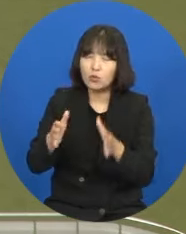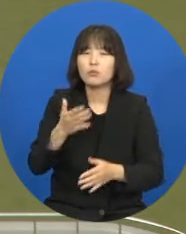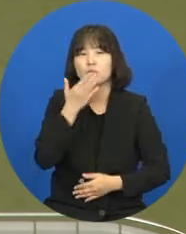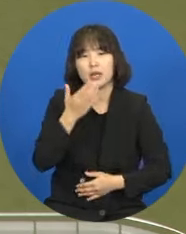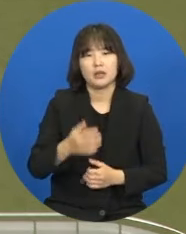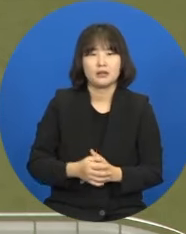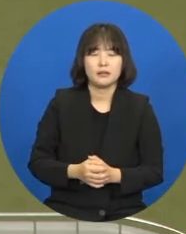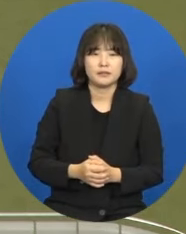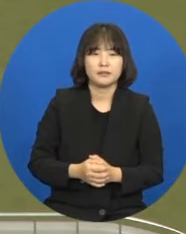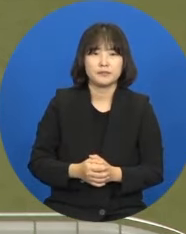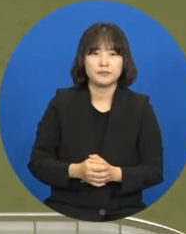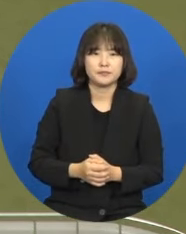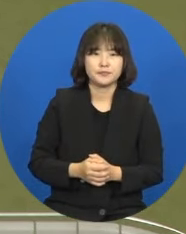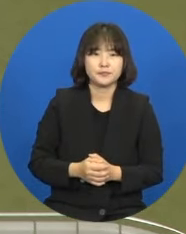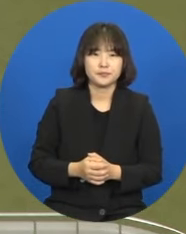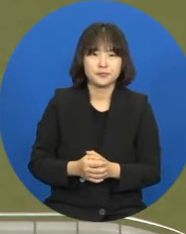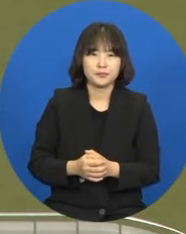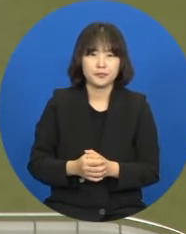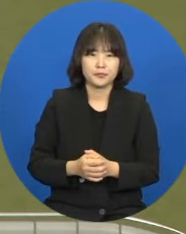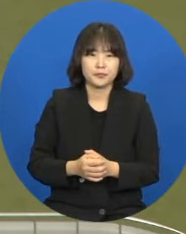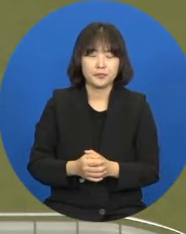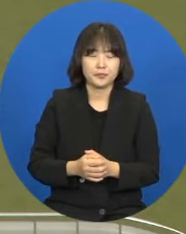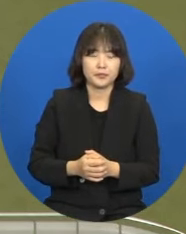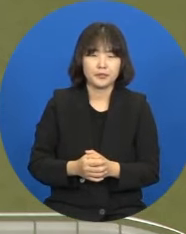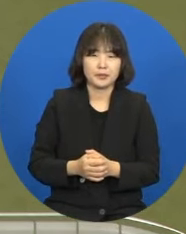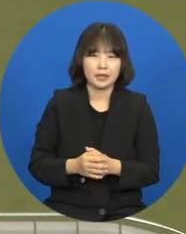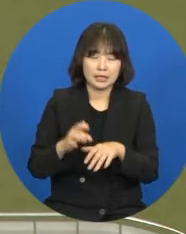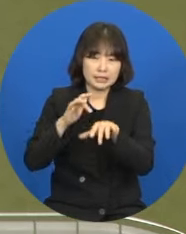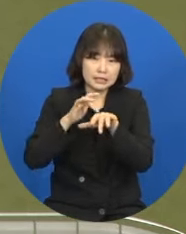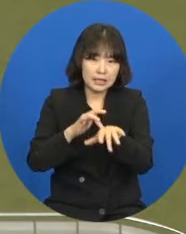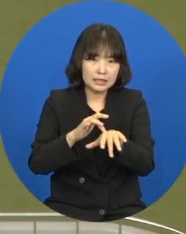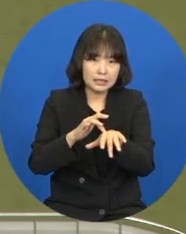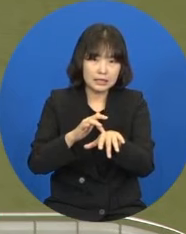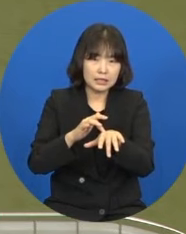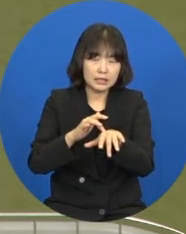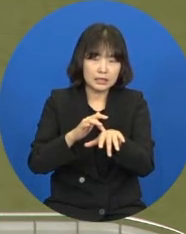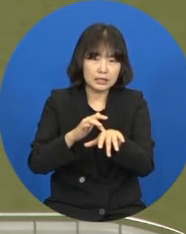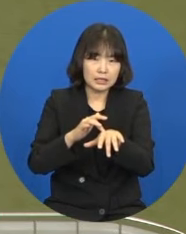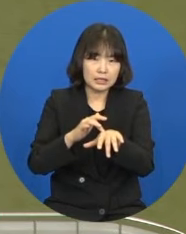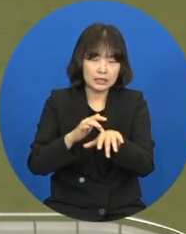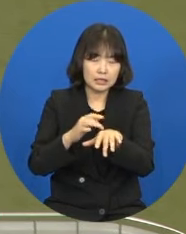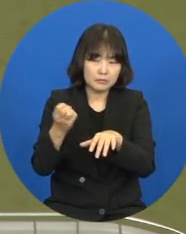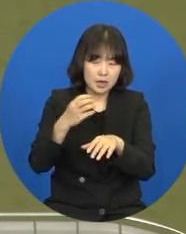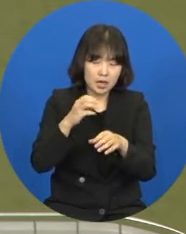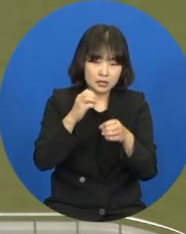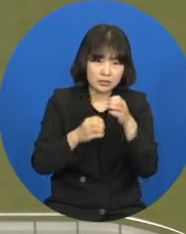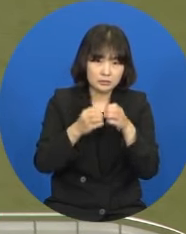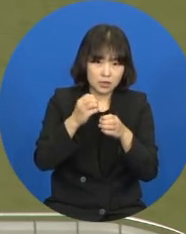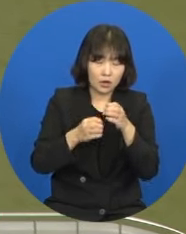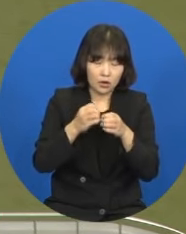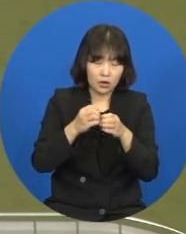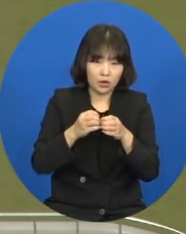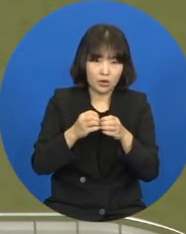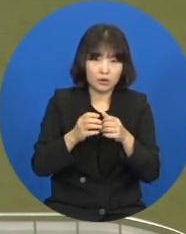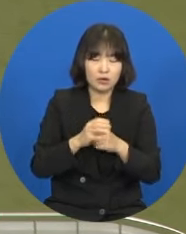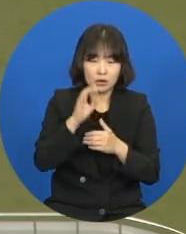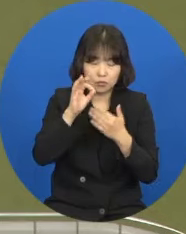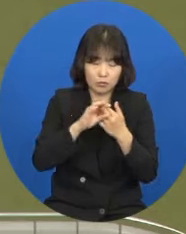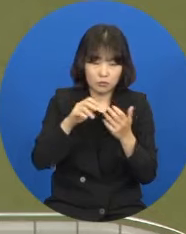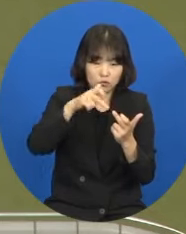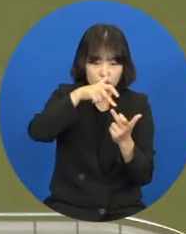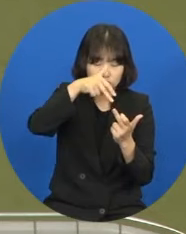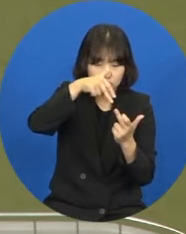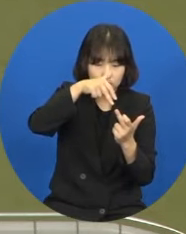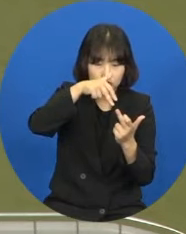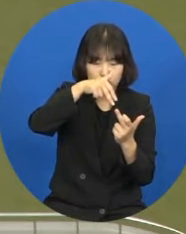마련이에요이 사탄이 인용한이 구절은 시편 91편입니다 정확하게 인용을 했는데 뭐가 틀리냐 뛰어내려 봐라